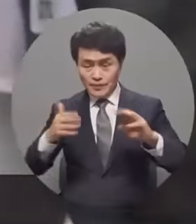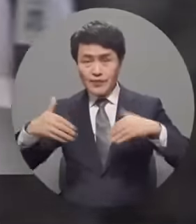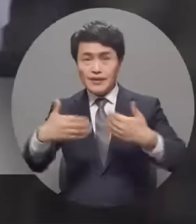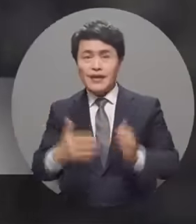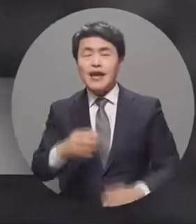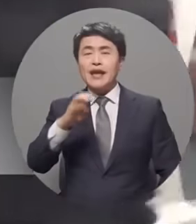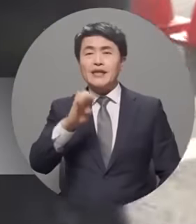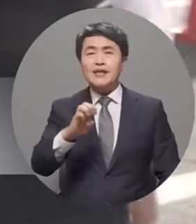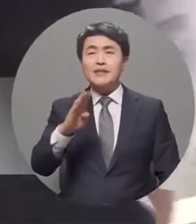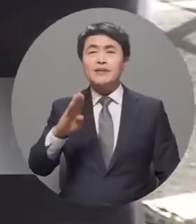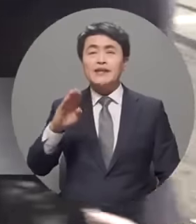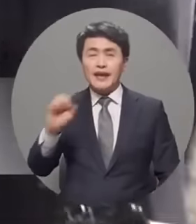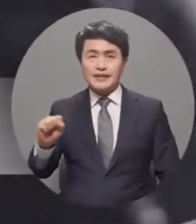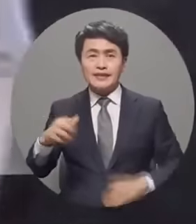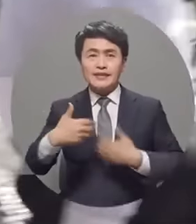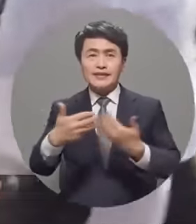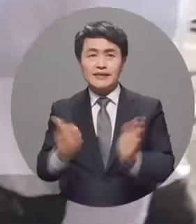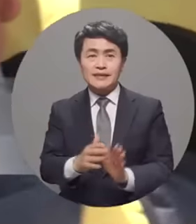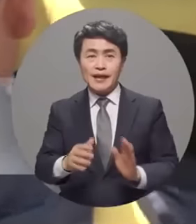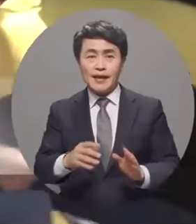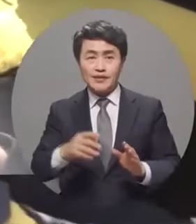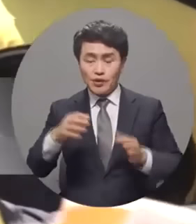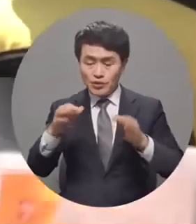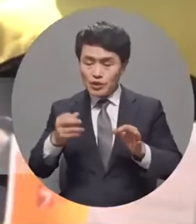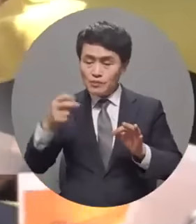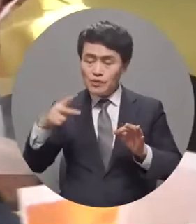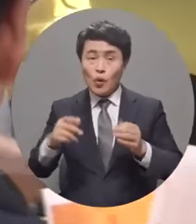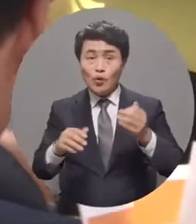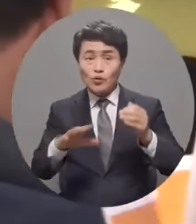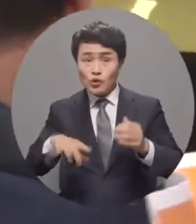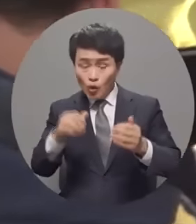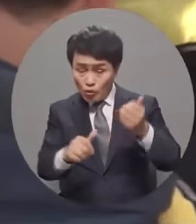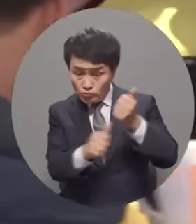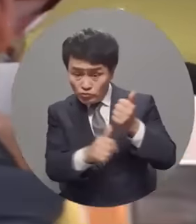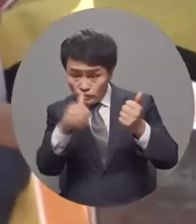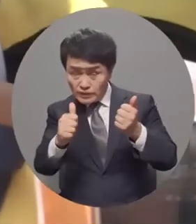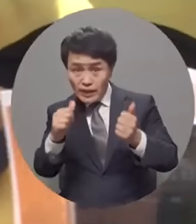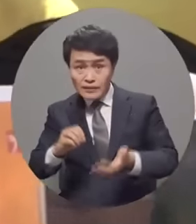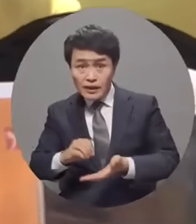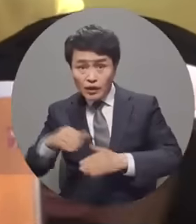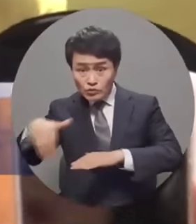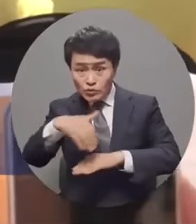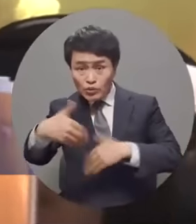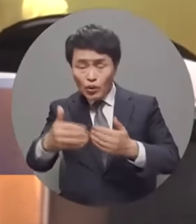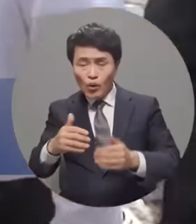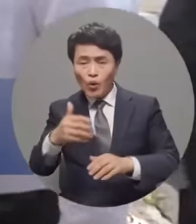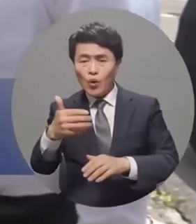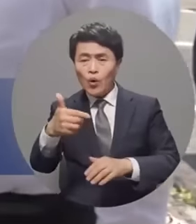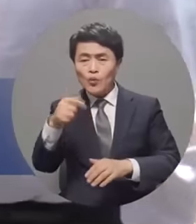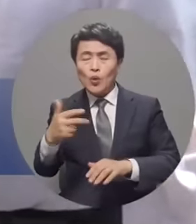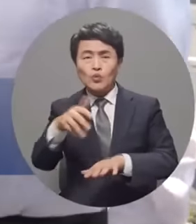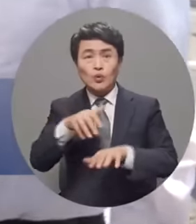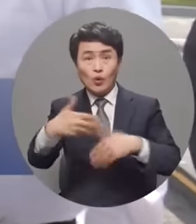EBS 김성동 신임 부사장의 첫 출근이 노조원들에게 가로막혔습니다. EBS 부사장으로 자격이